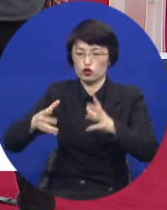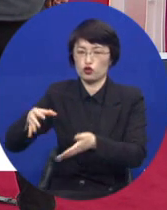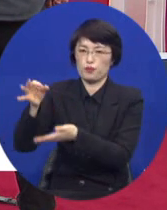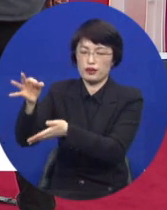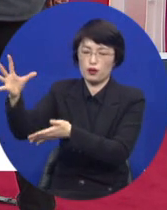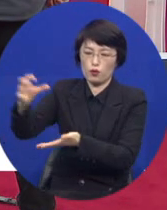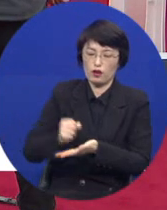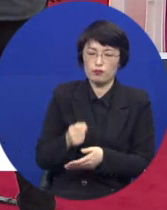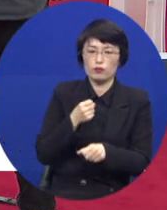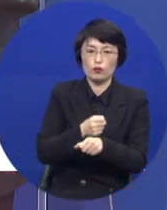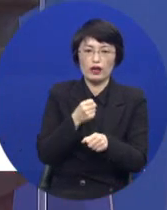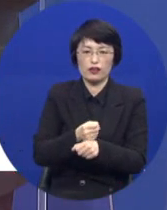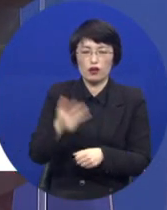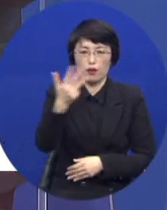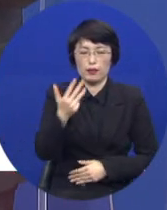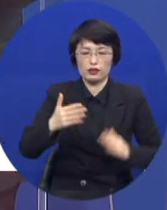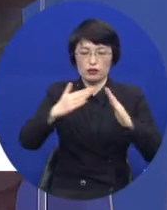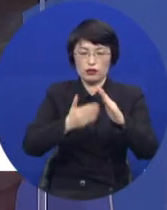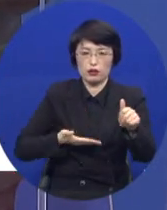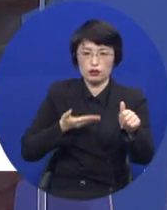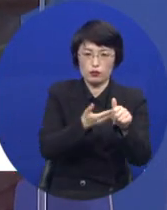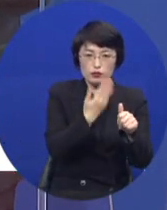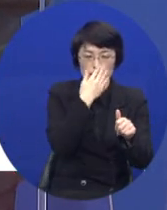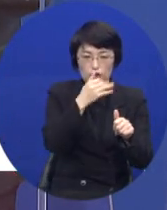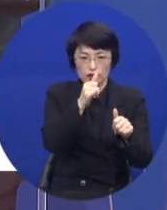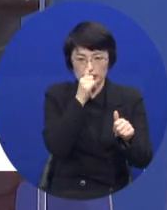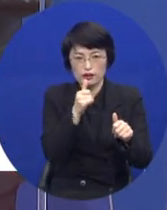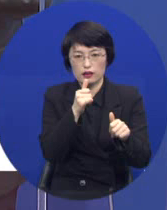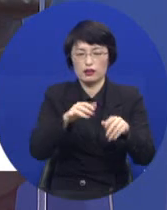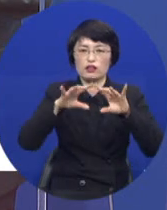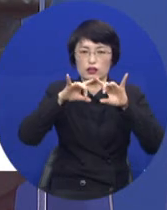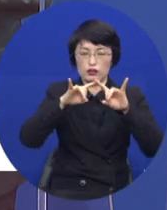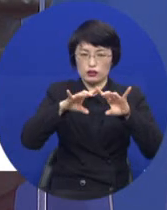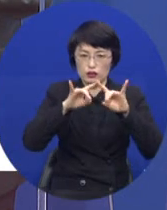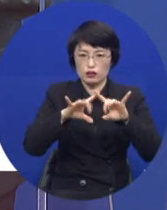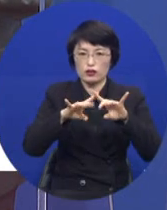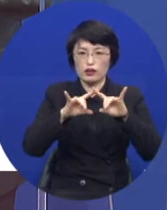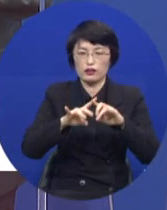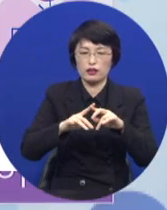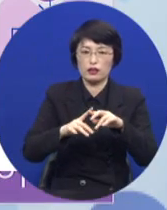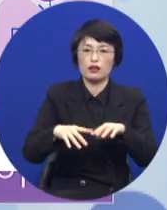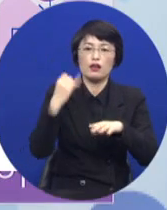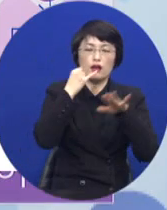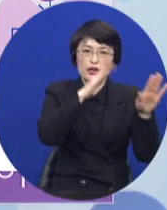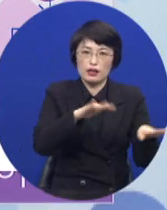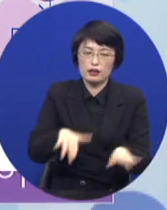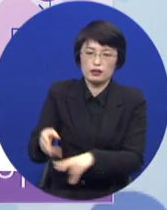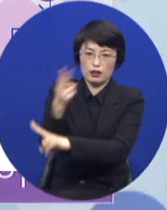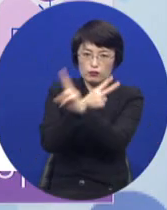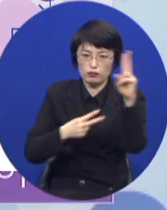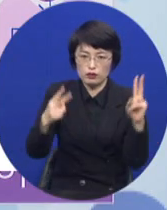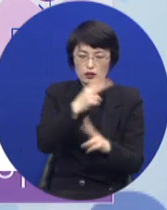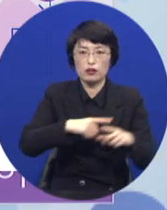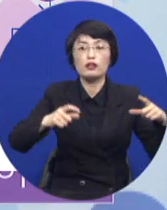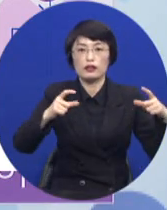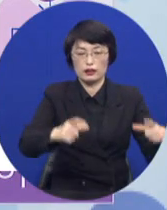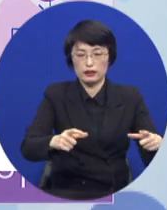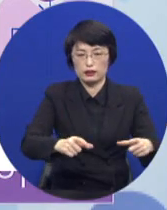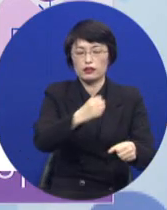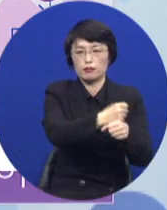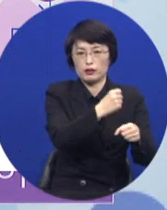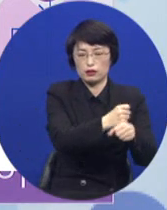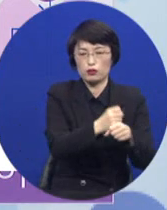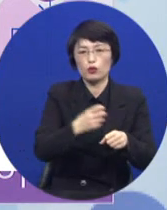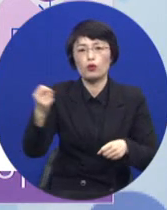8천여 가구에 공급할 수 있는 8메가 와 특급 부유식 해상풍력발전 단지를 조성하고 스마트 시티 챌린지